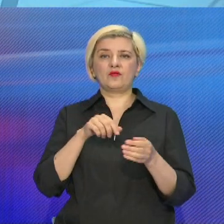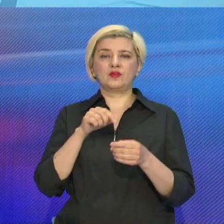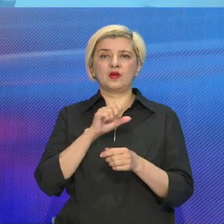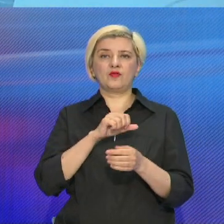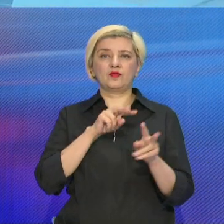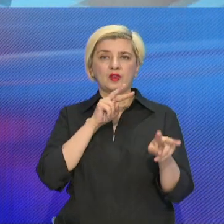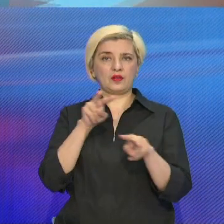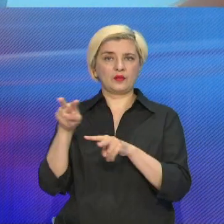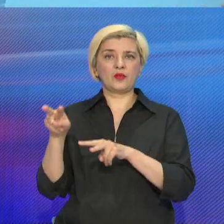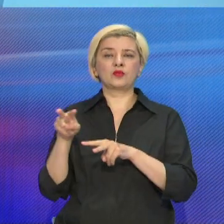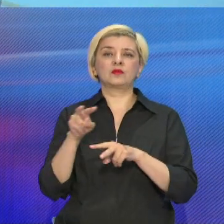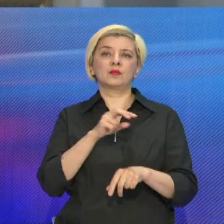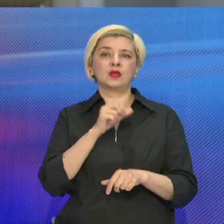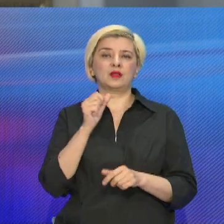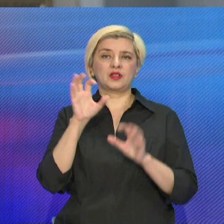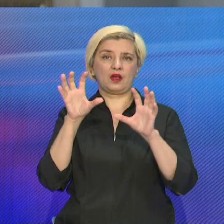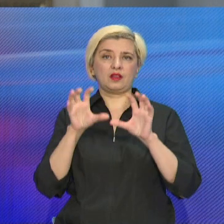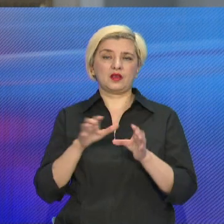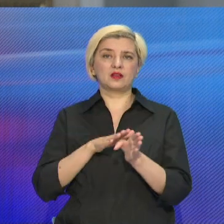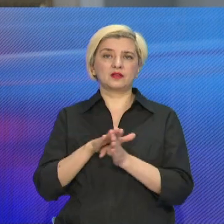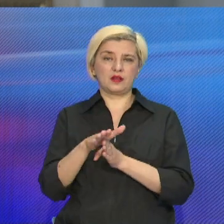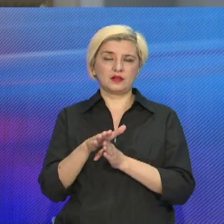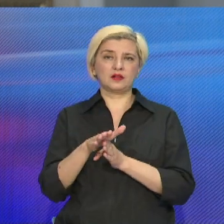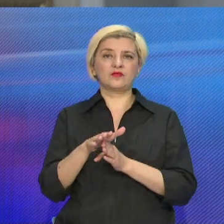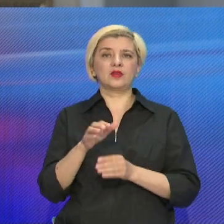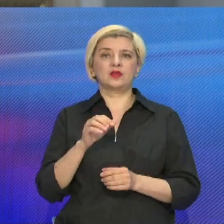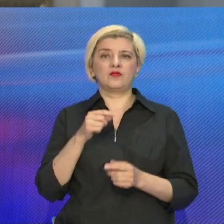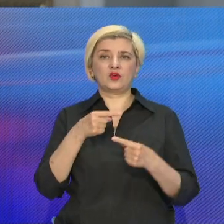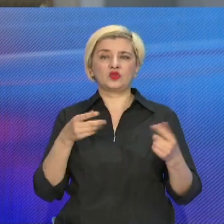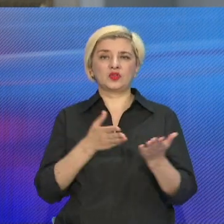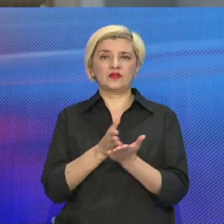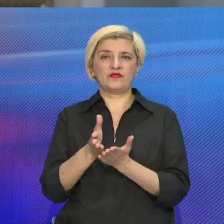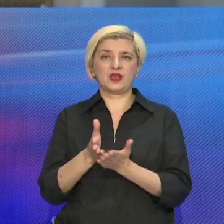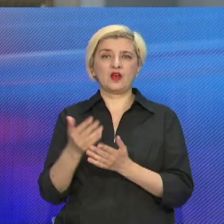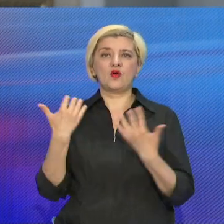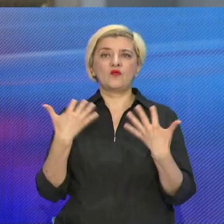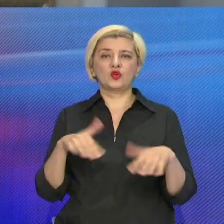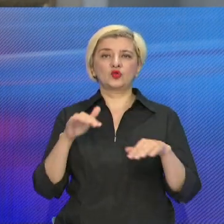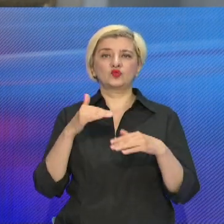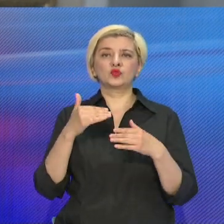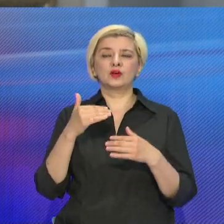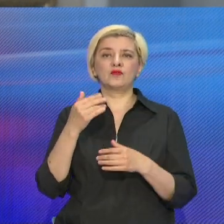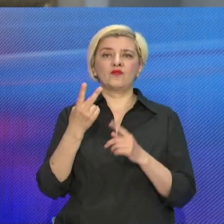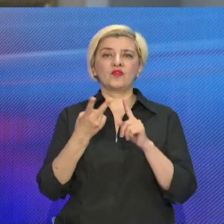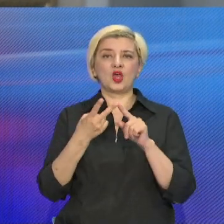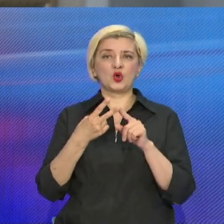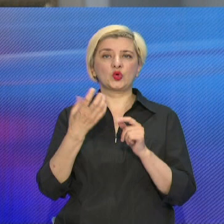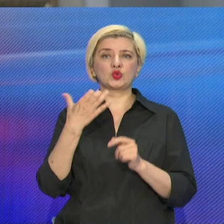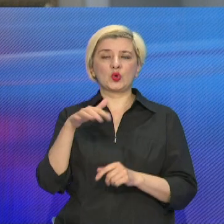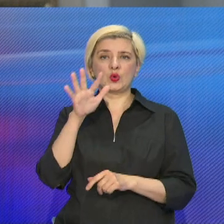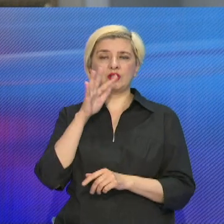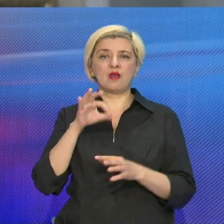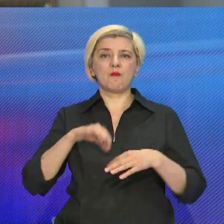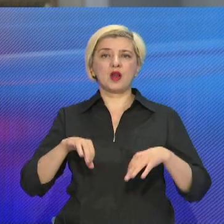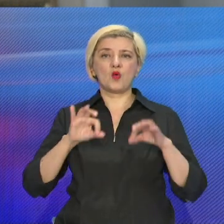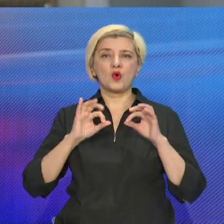разных сферах. Вот уже второе столетие прокуратура Беларуси стоит на защите интересов общества и